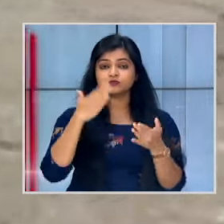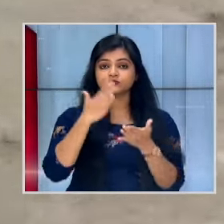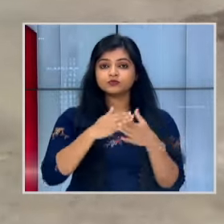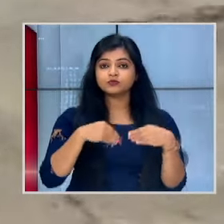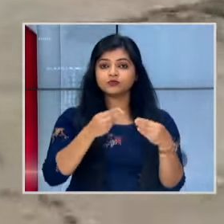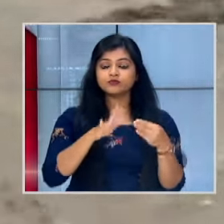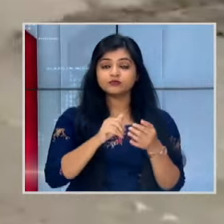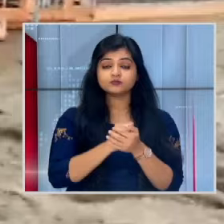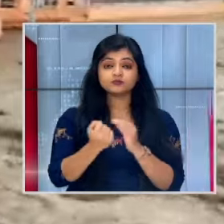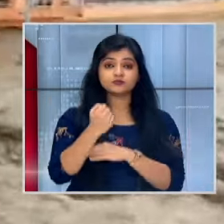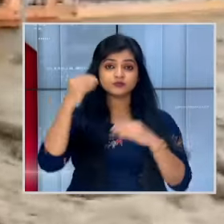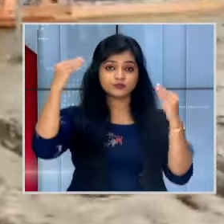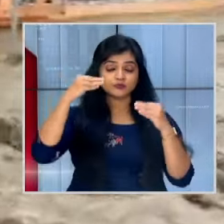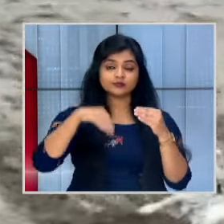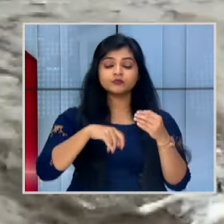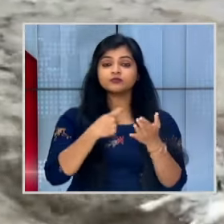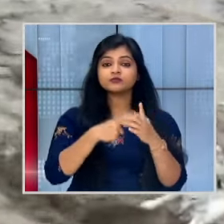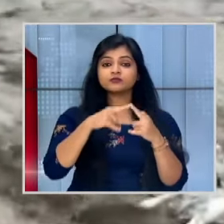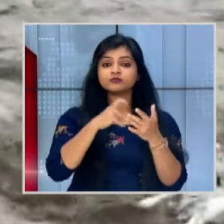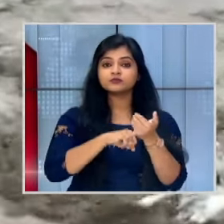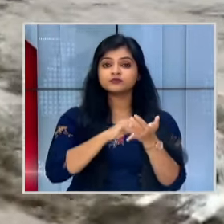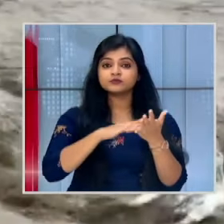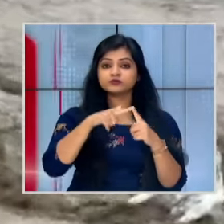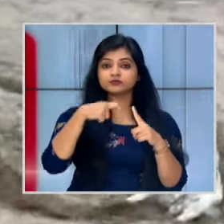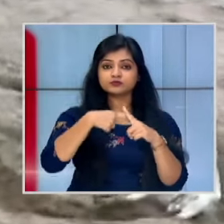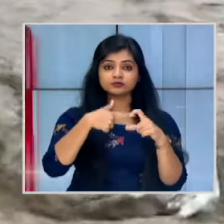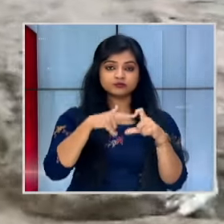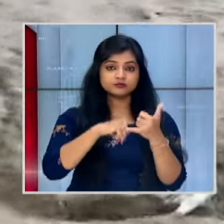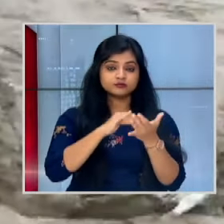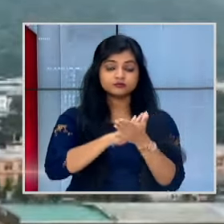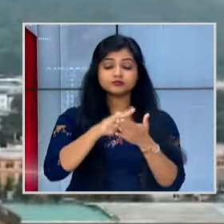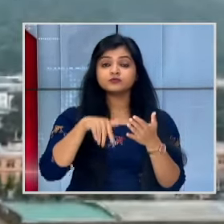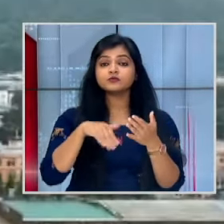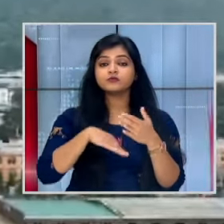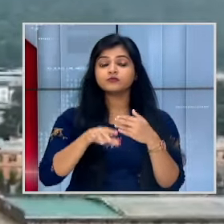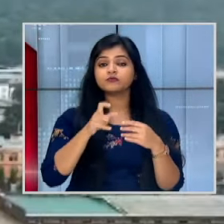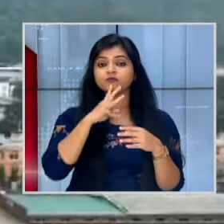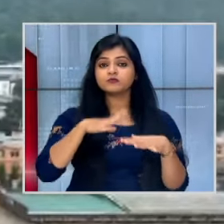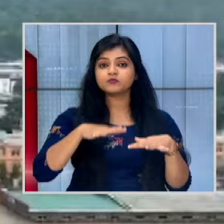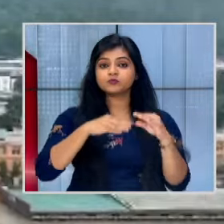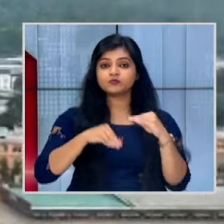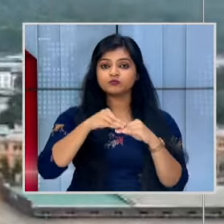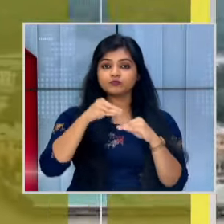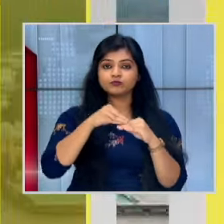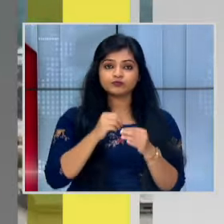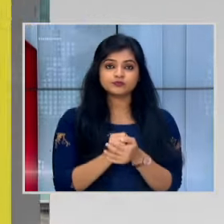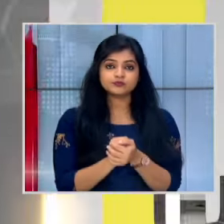ശക്തമായ മഴയിൽ ഋഷികേശിൽ ഗംഗാനദിയിലെ ജലനിരപ്പ് അപകടകരമായ രീതിയിൽ ഉയർന്നു. 24 ഡൽഹി.